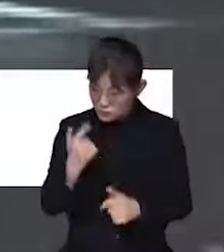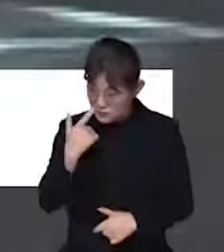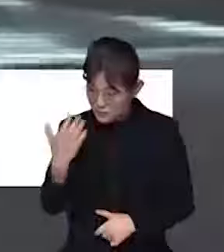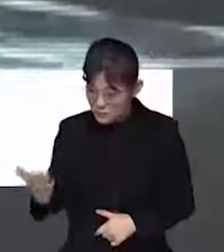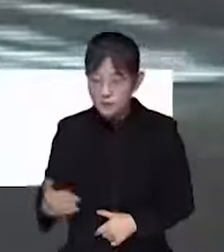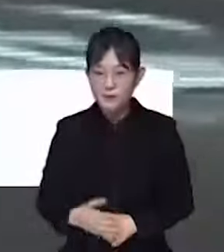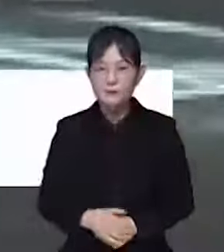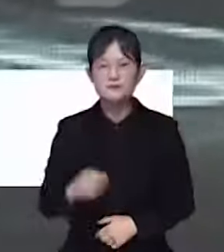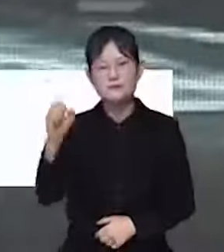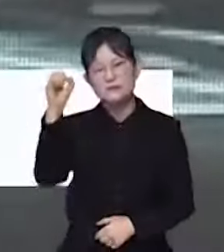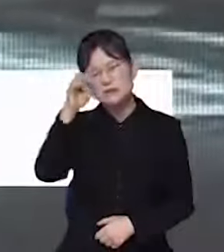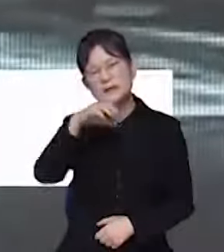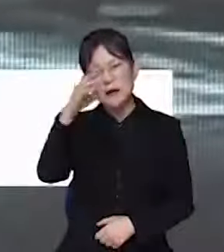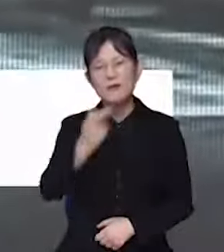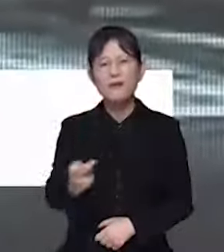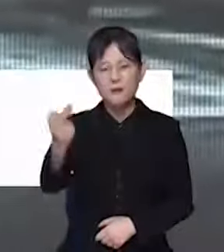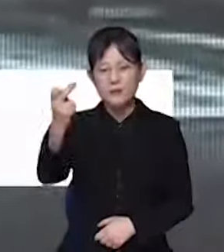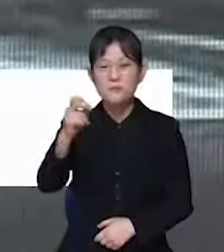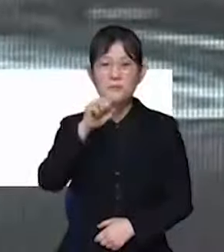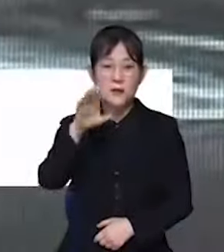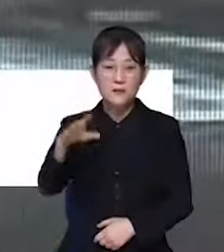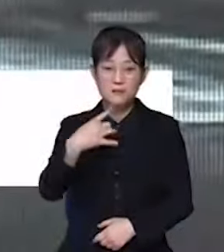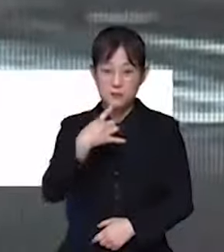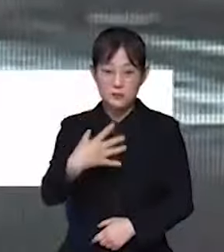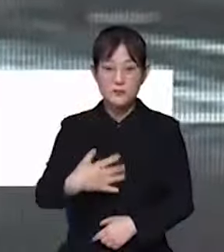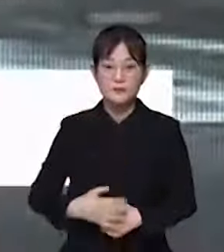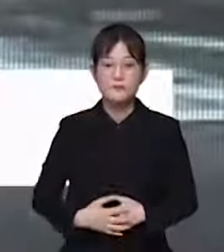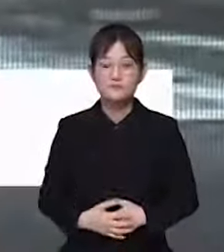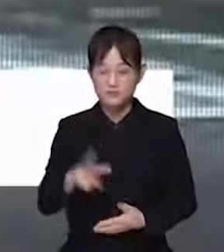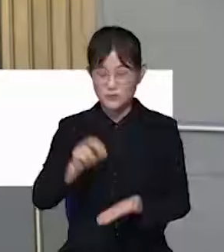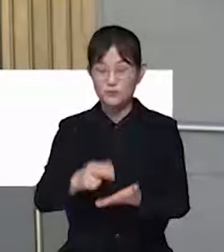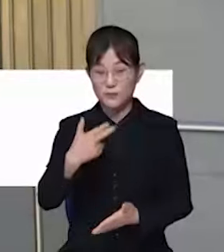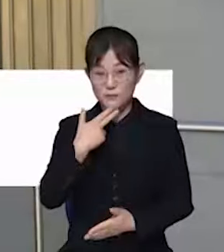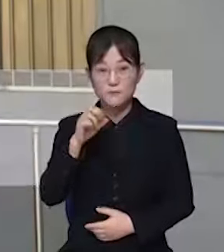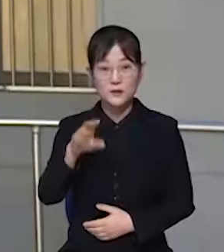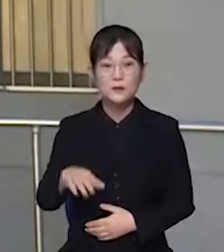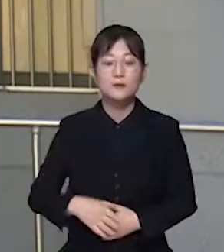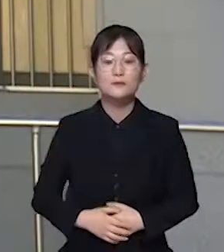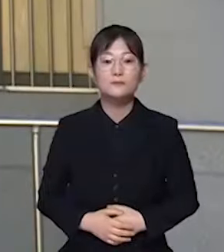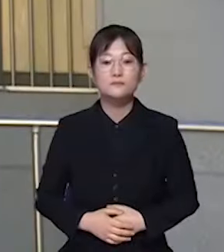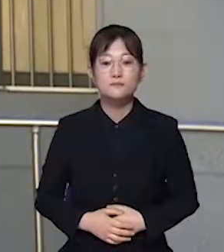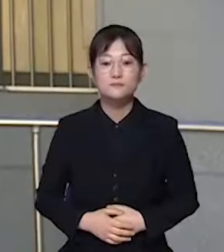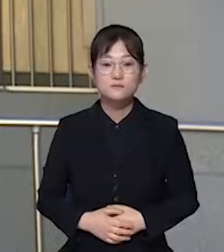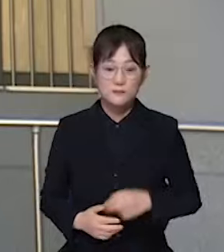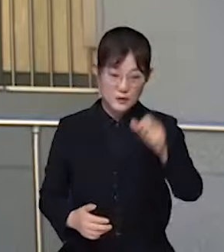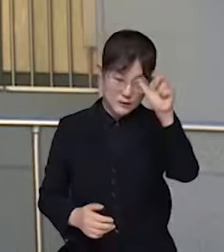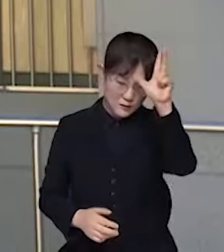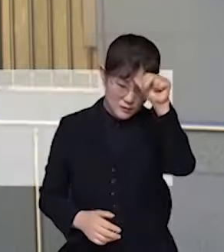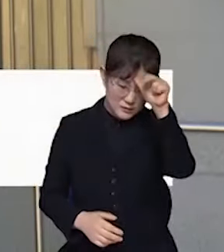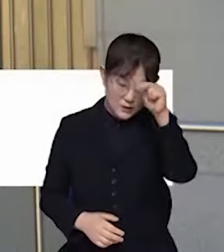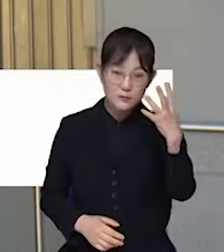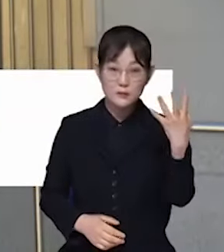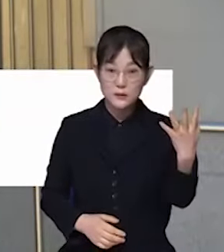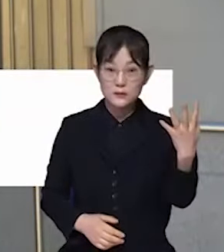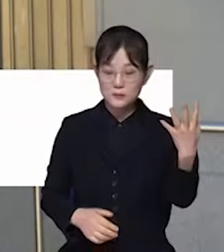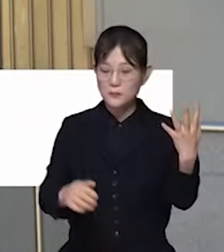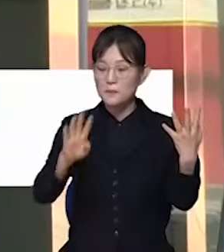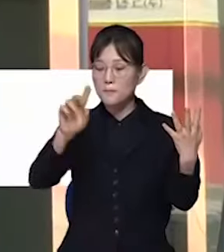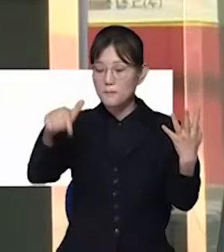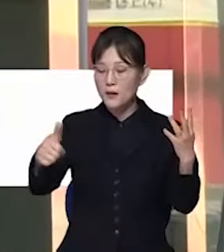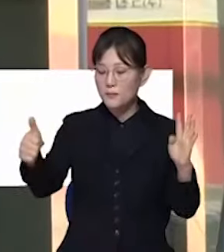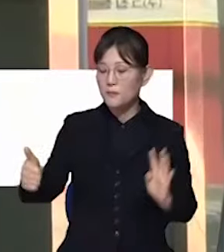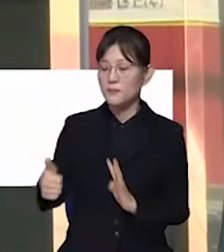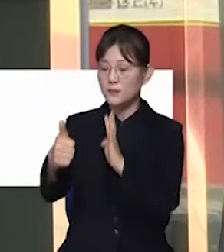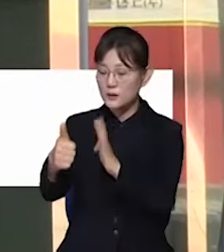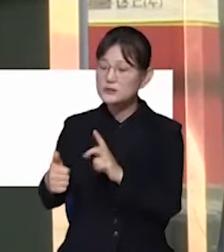하니까 형한테 했는데 그냥 해본 선이고 문제없다. 파출소 경찰관 4명이 박대성과 직접